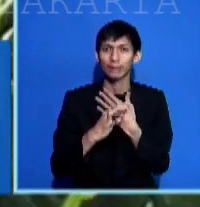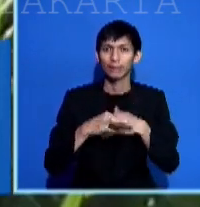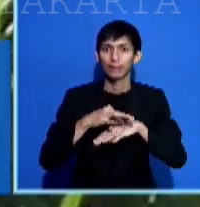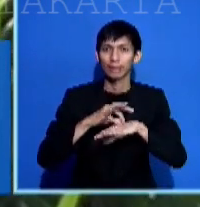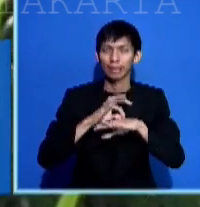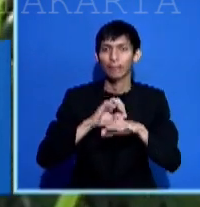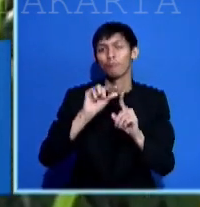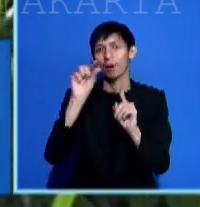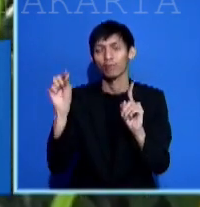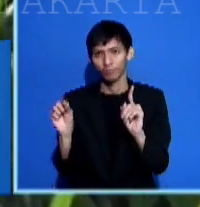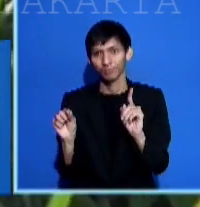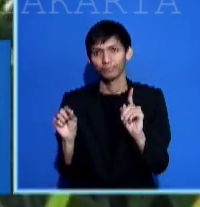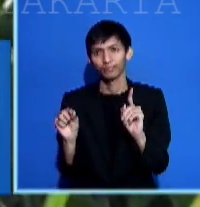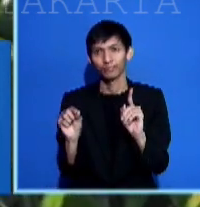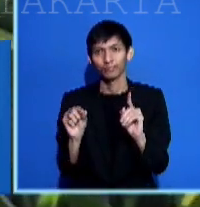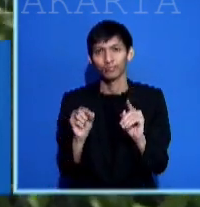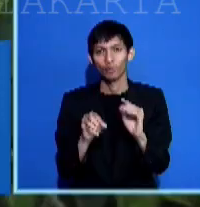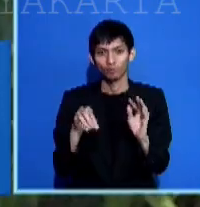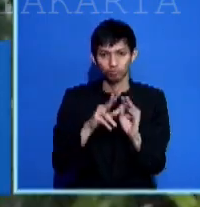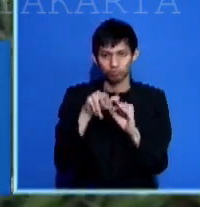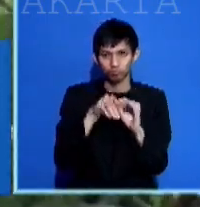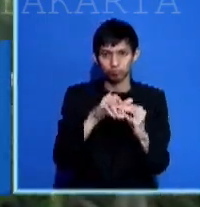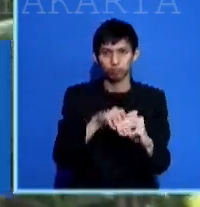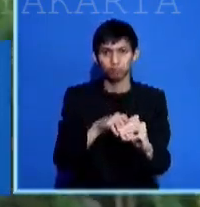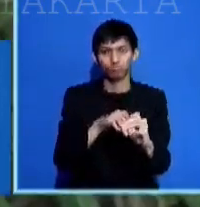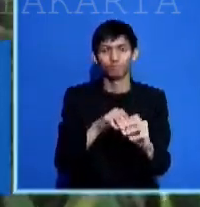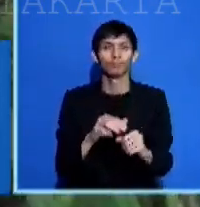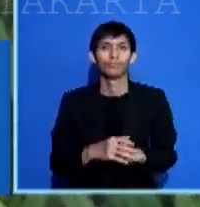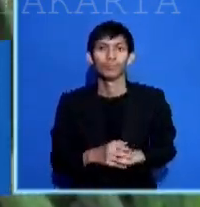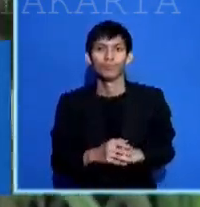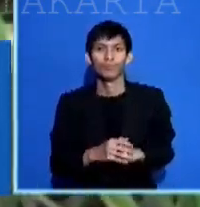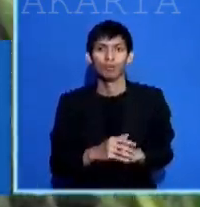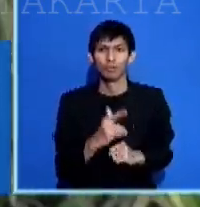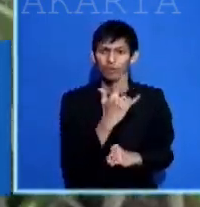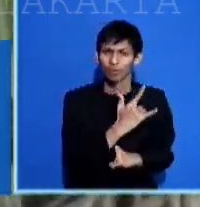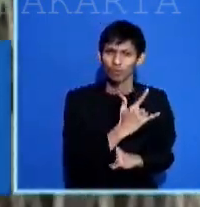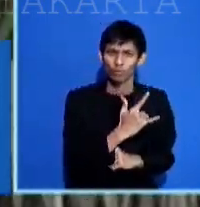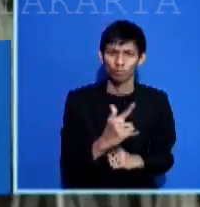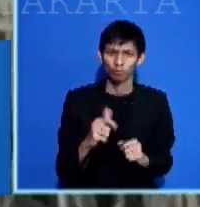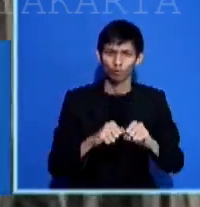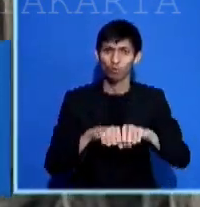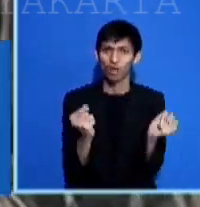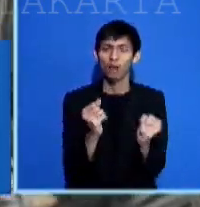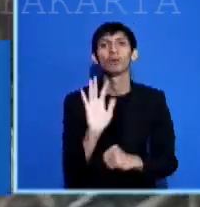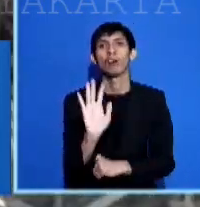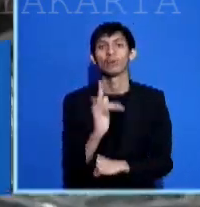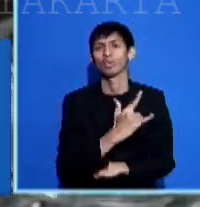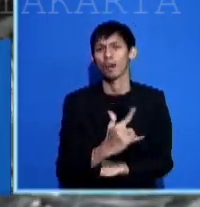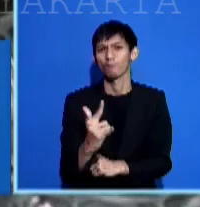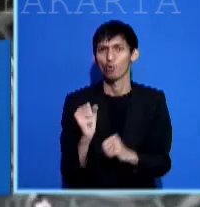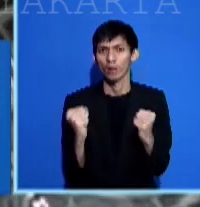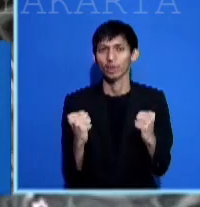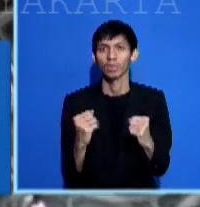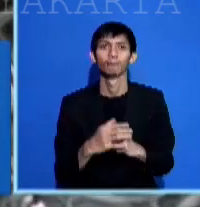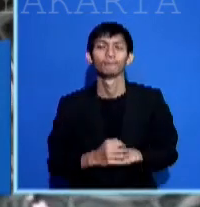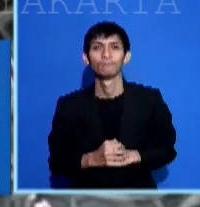keawi bahanipun ulet Ron pandanri Ugi kaluk awit S motenedel sawetawis Sekar pandanri ingkang asring